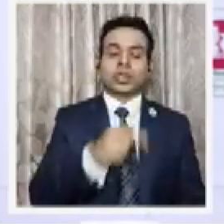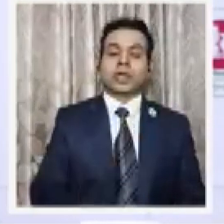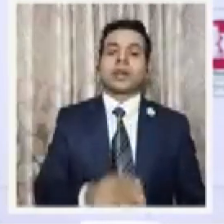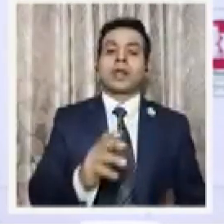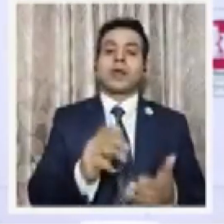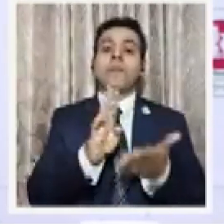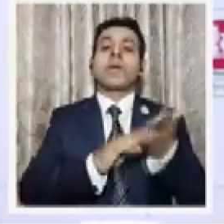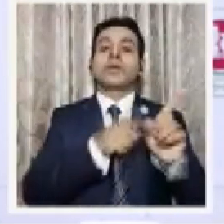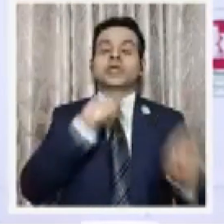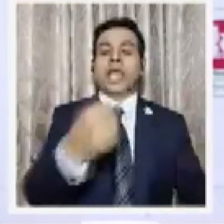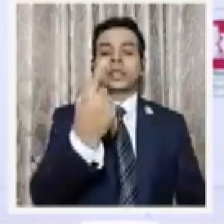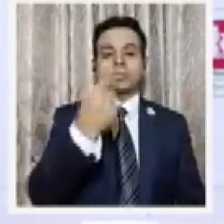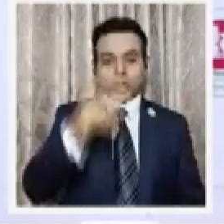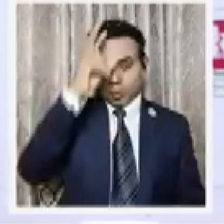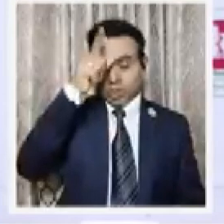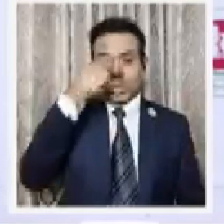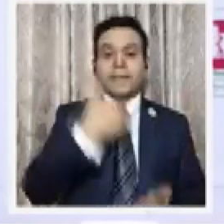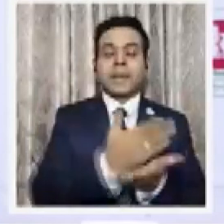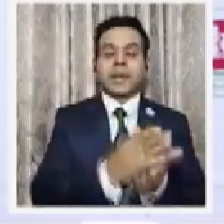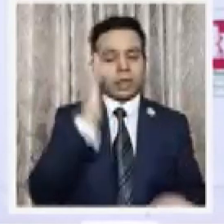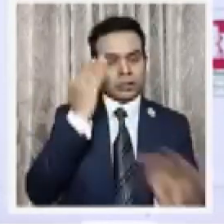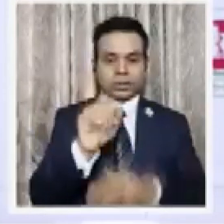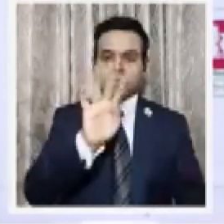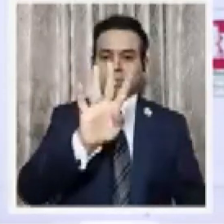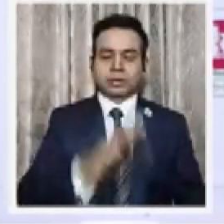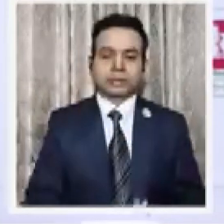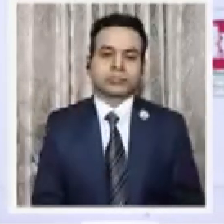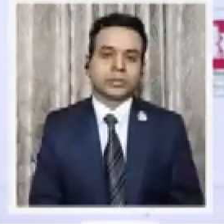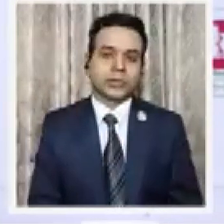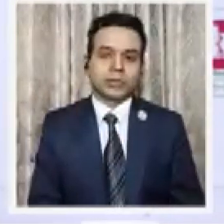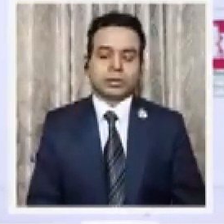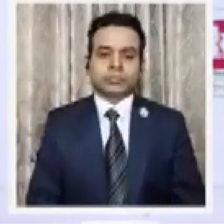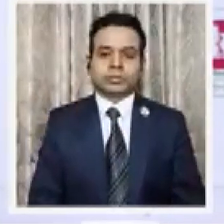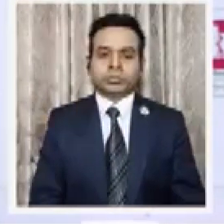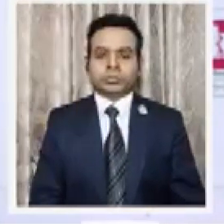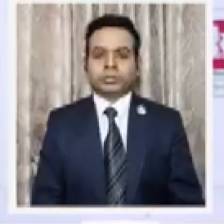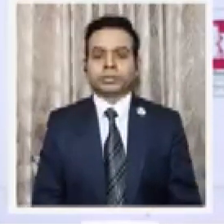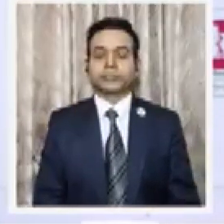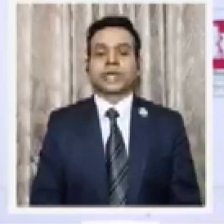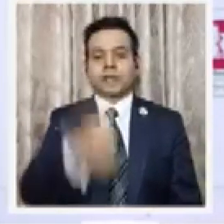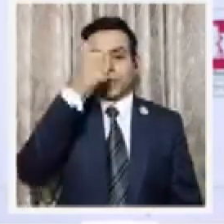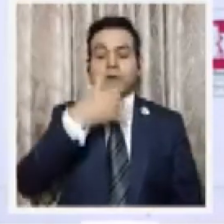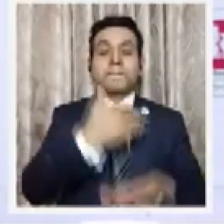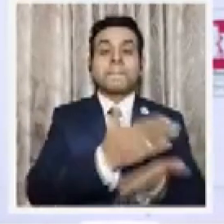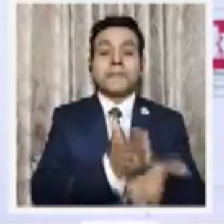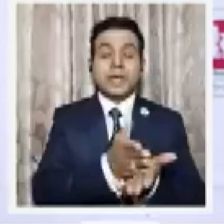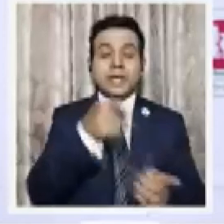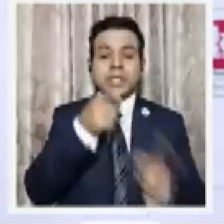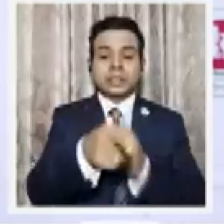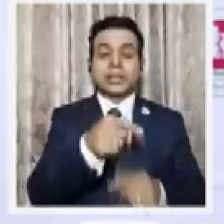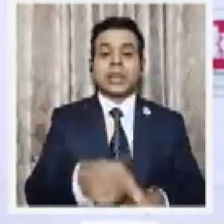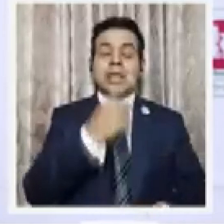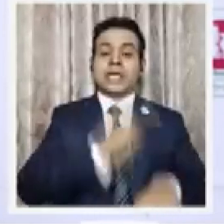খুলনা, সিলেট, রাজশাহী এবং ময়মনসিংহ প্রতি বিভাগে 2 জন করে, এবং ময়মনসিংহ বিভাগে 1 জন, বরিশাল বিভাগে